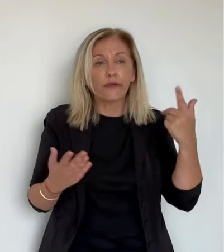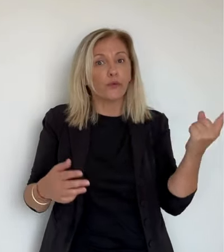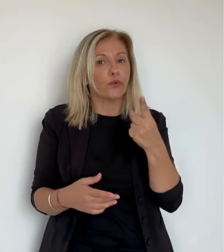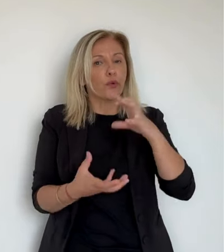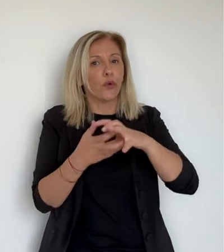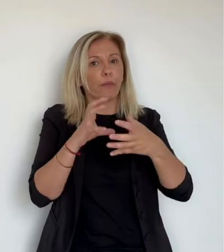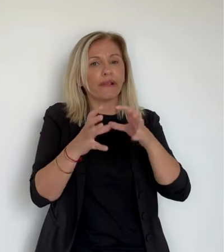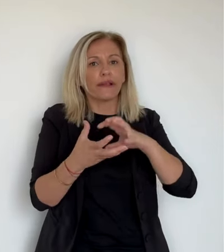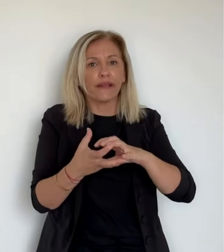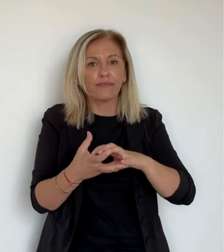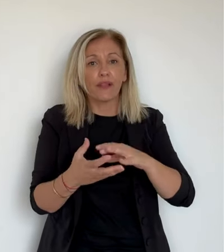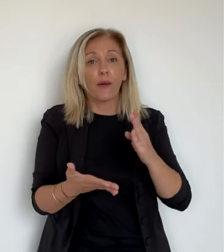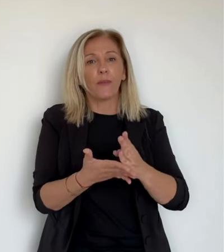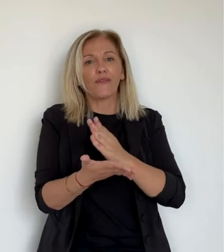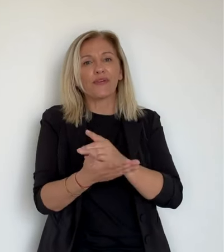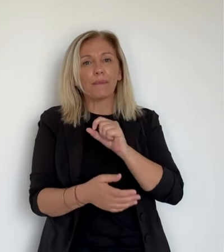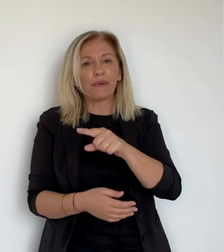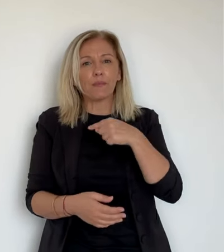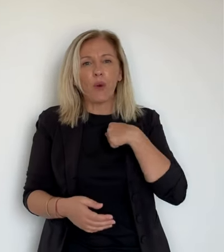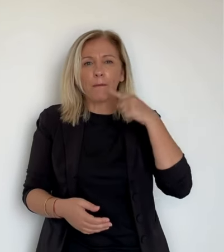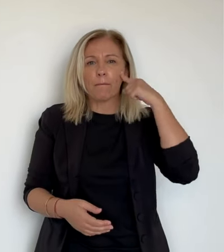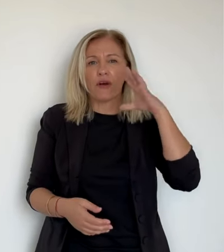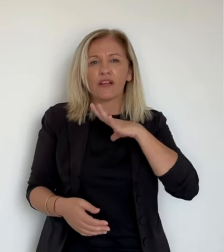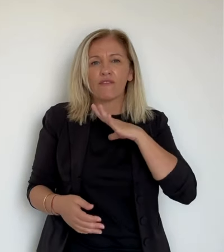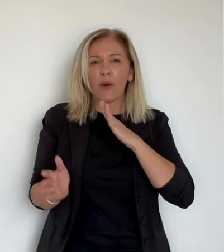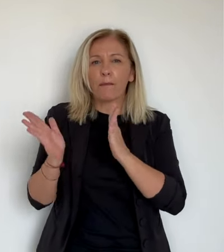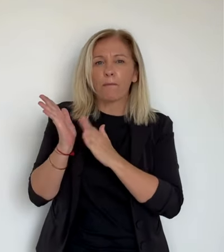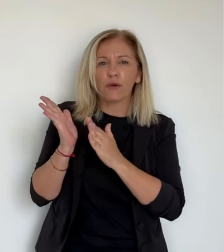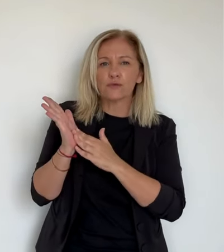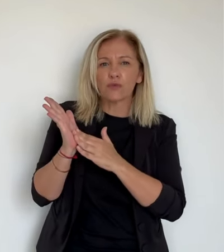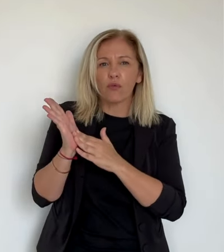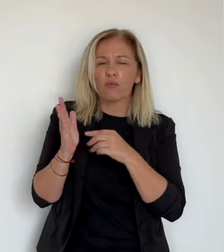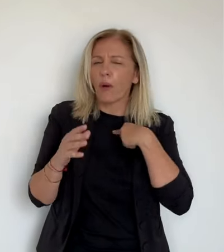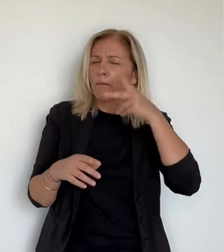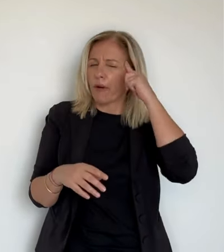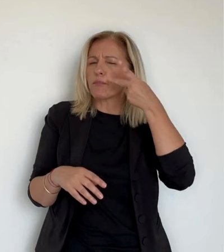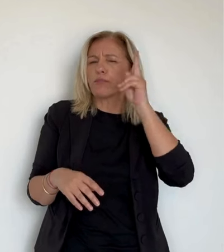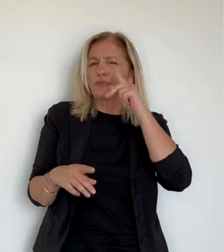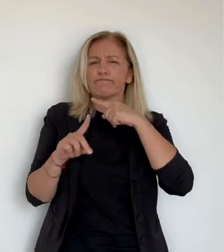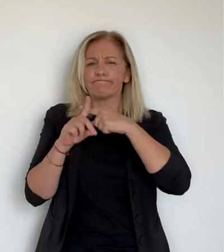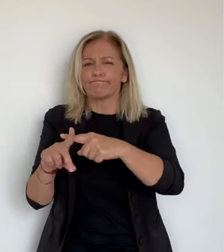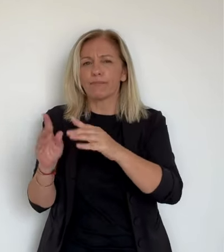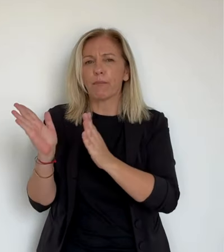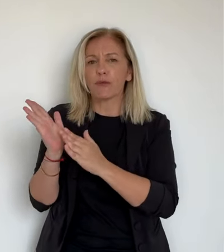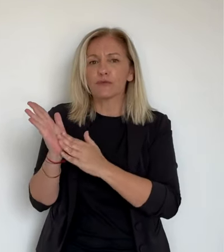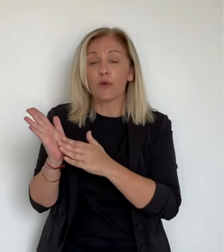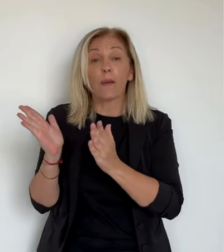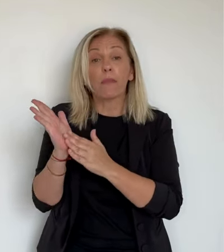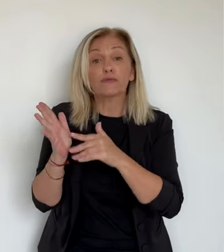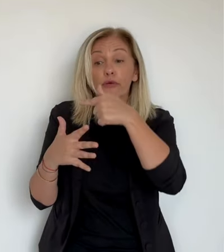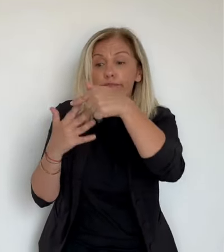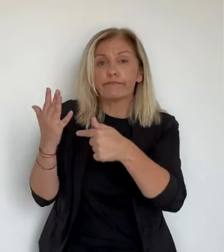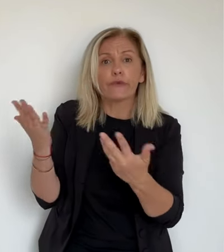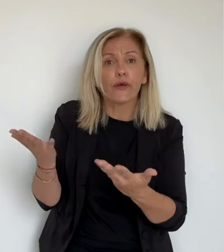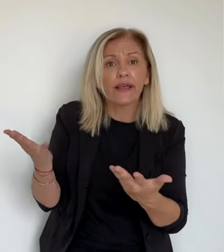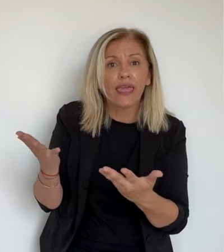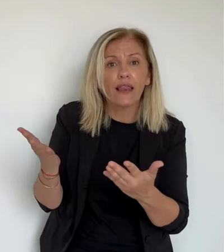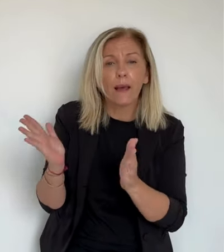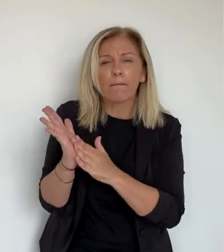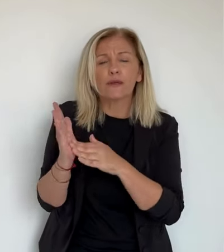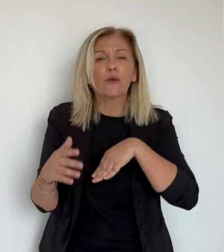facile le brevet de l'avoir au final, mais je fiche une mention, donc voilà, je fiche une mention. Quelle